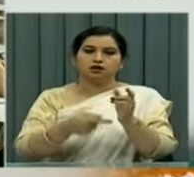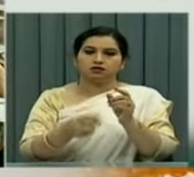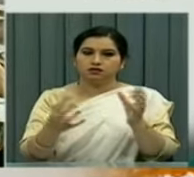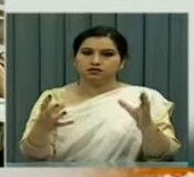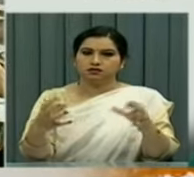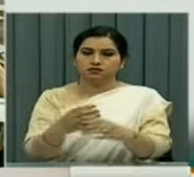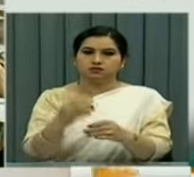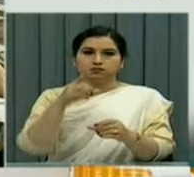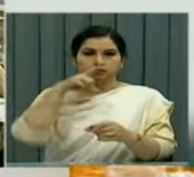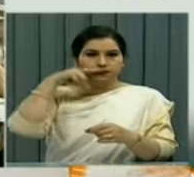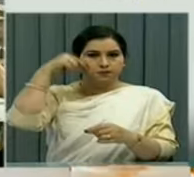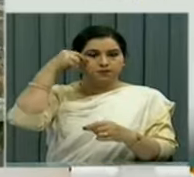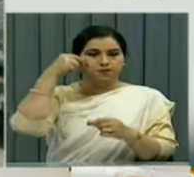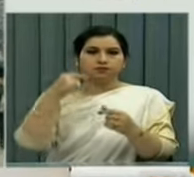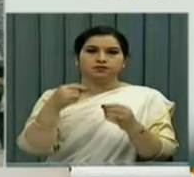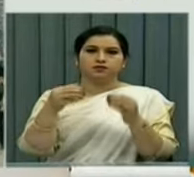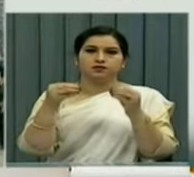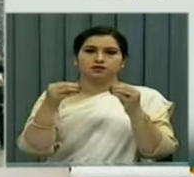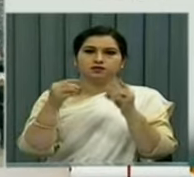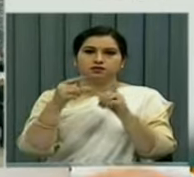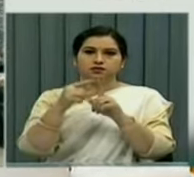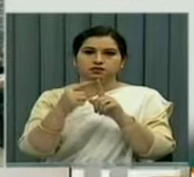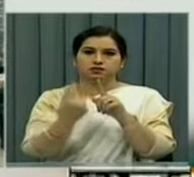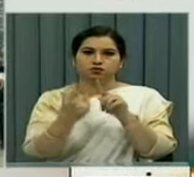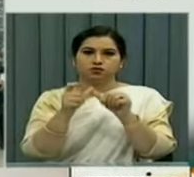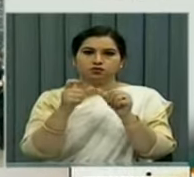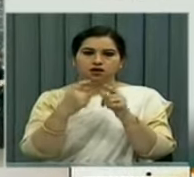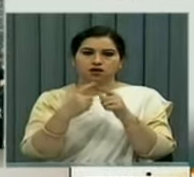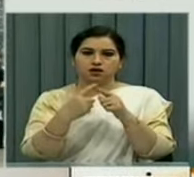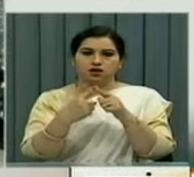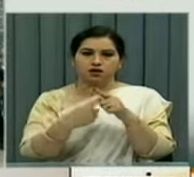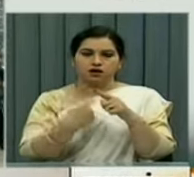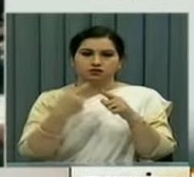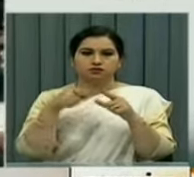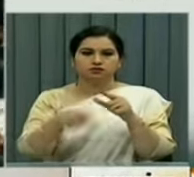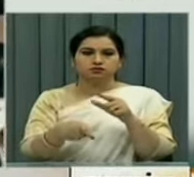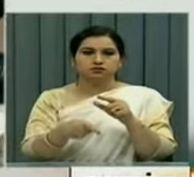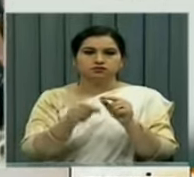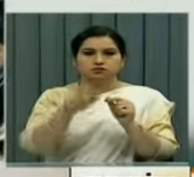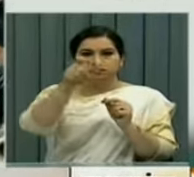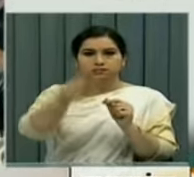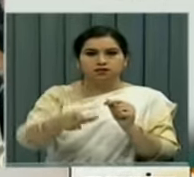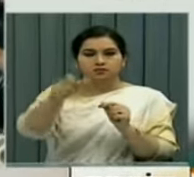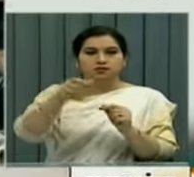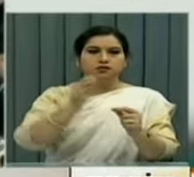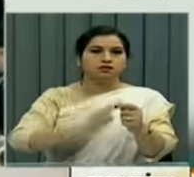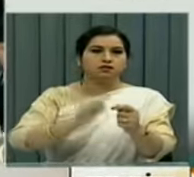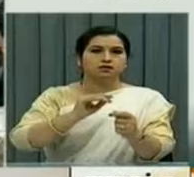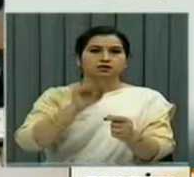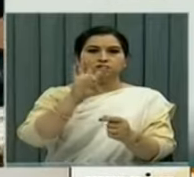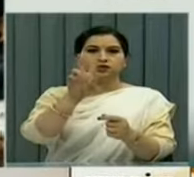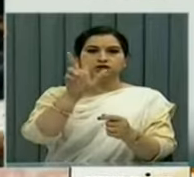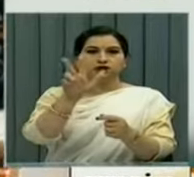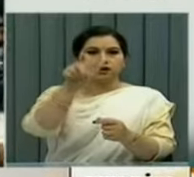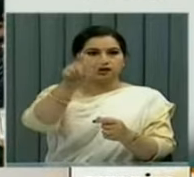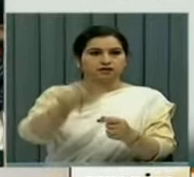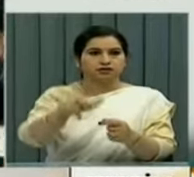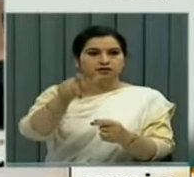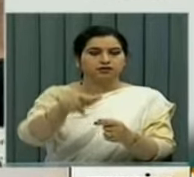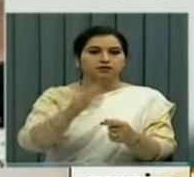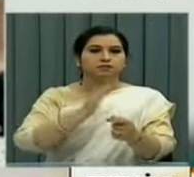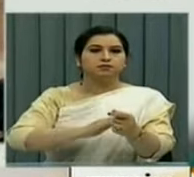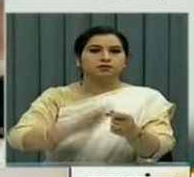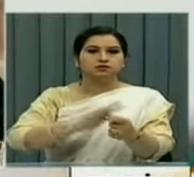सेंटर के सुविधा विजय दुलार। रिटायर होने के बाद भी जज्बे में कोई कमी नहीं। राइट, आप तो मैं